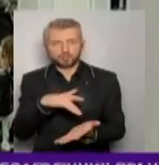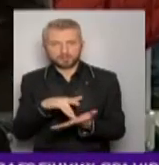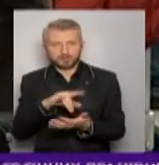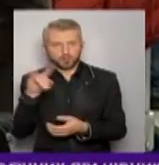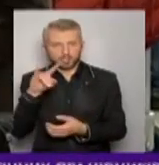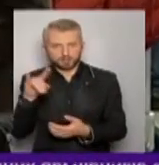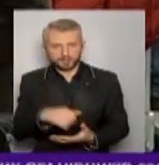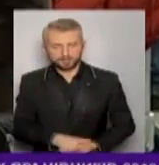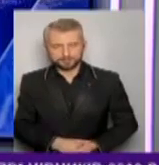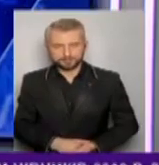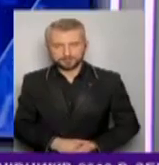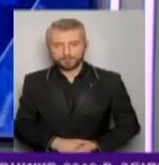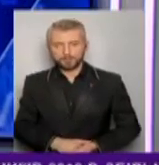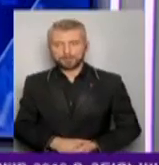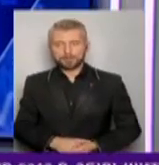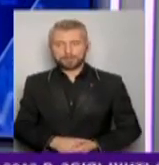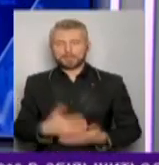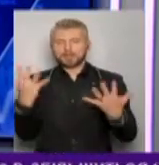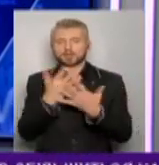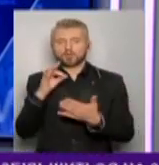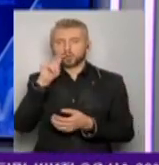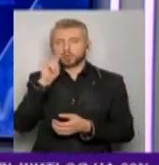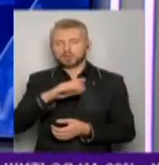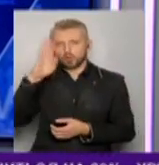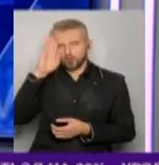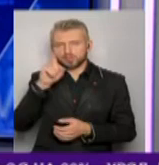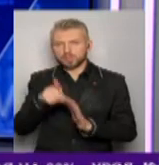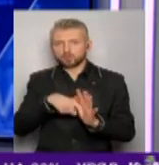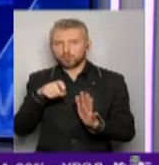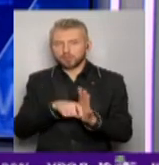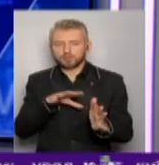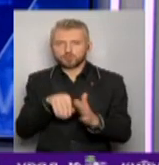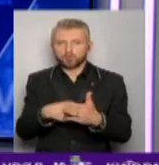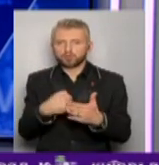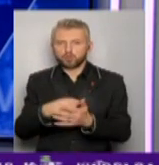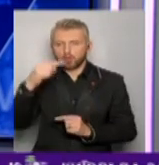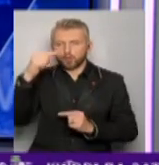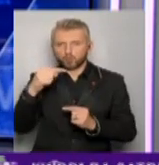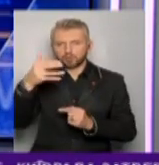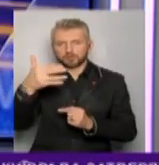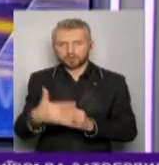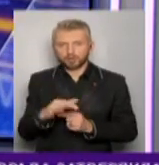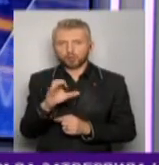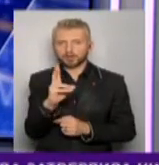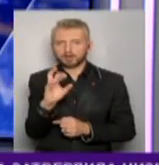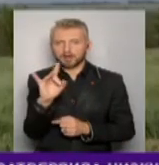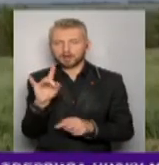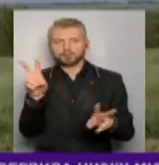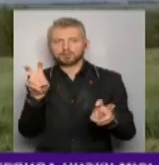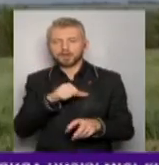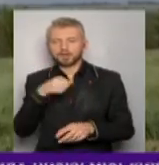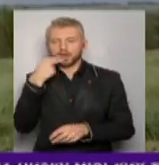Бориспіль. Кіно про українського хлопчика з Донбасу увійшло до короткого списку «Оскар» у номінації